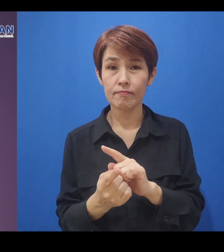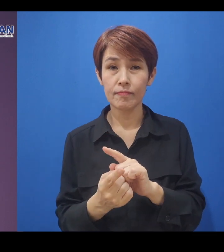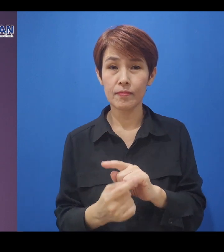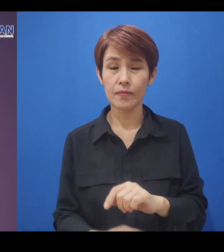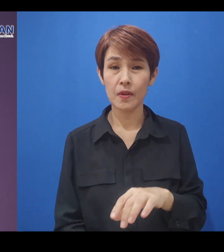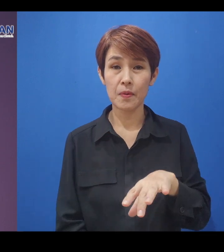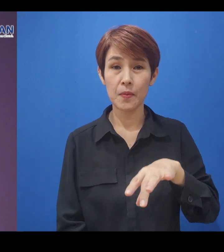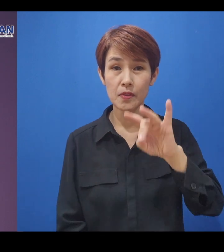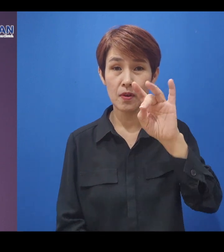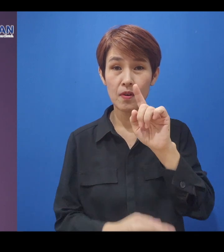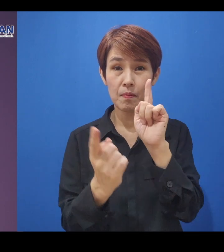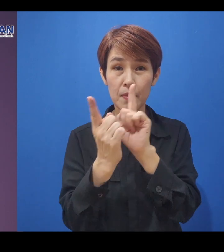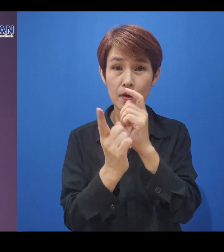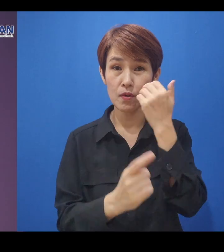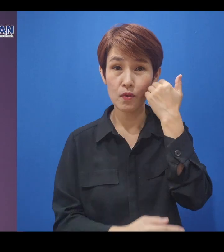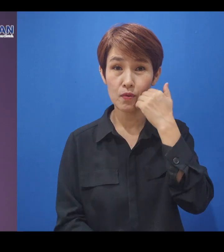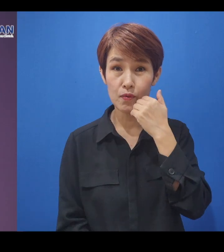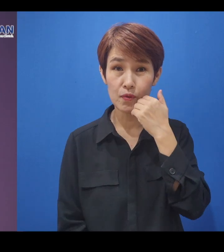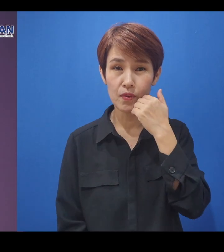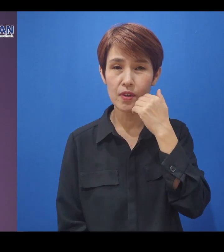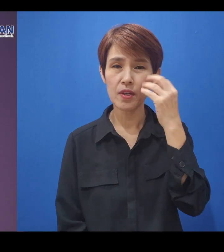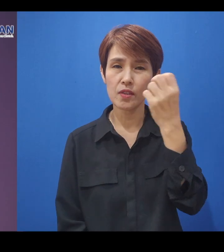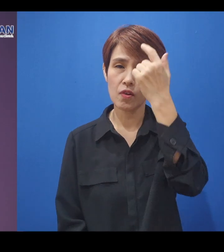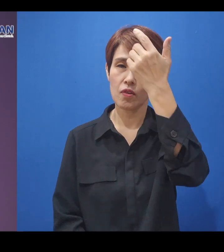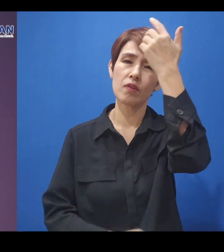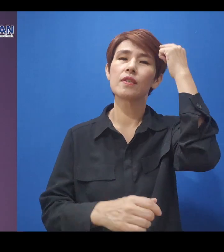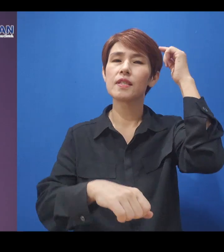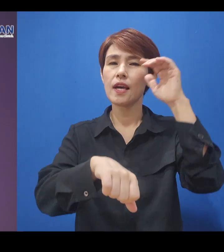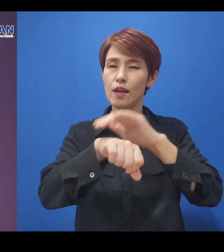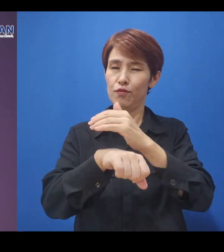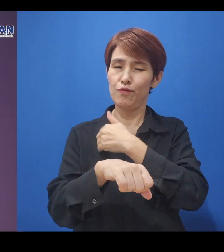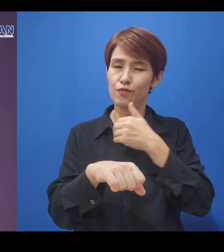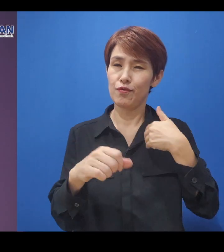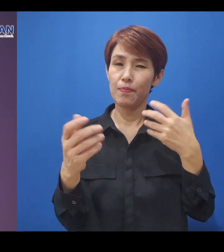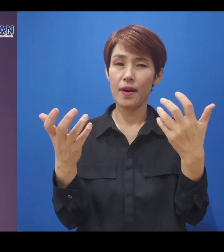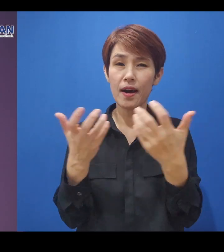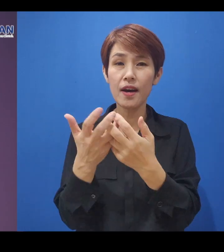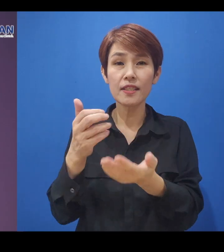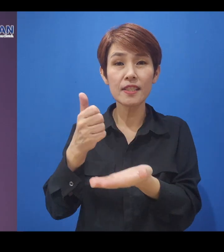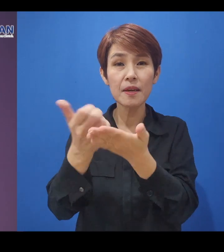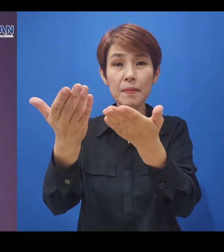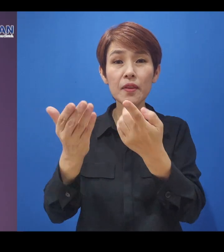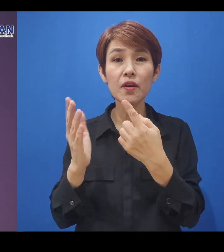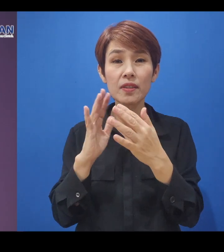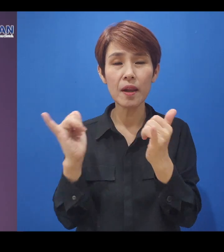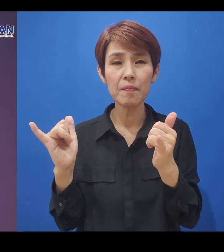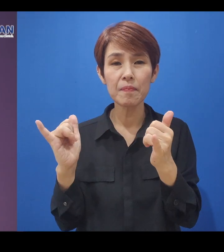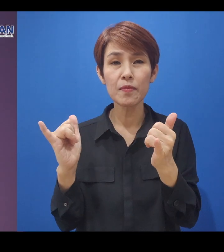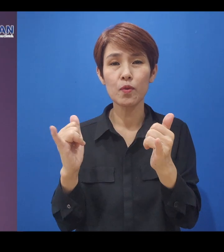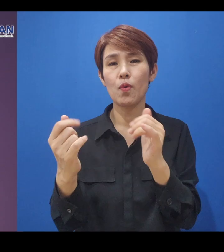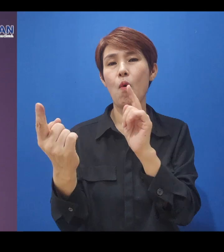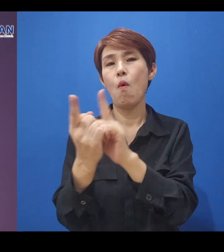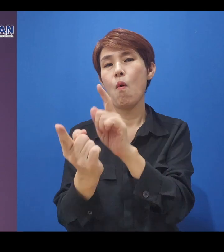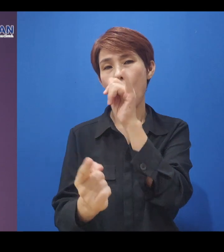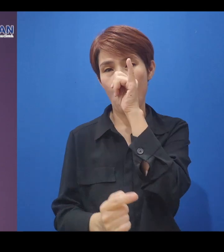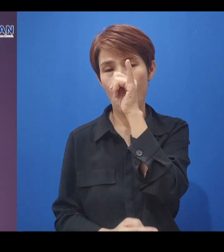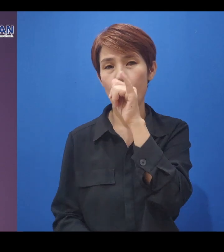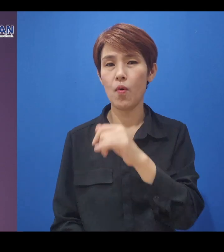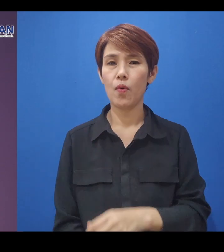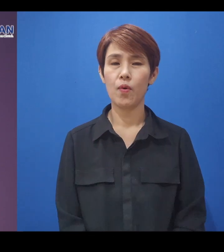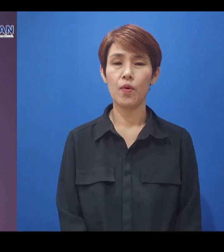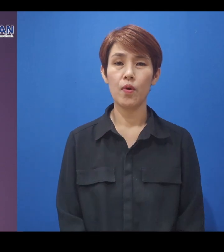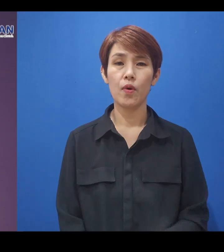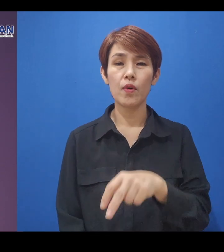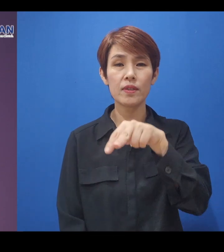지혜가 충만하고 늘 칭찬을 받았던 사람, 스데반과 빌립 같은 사람도 있었고요.